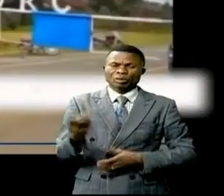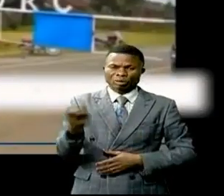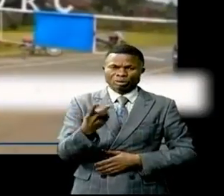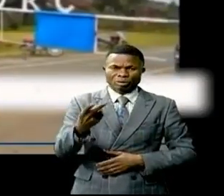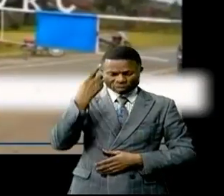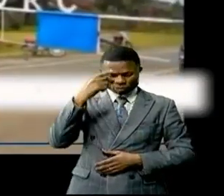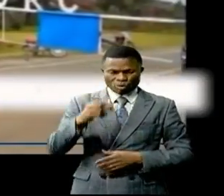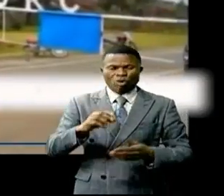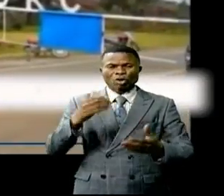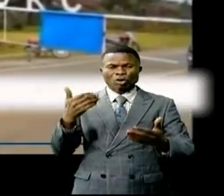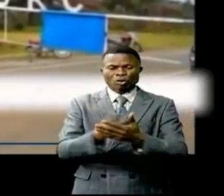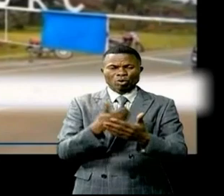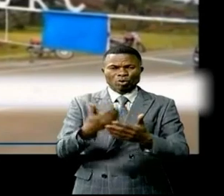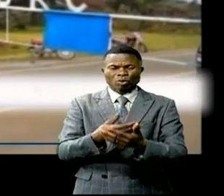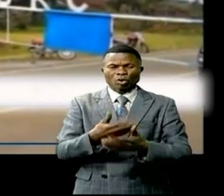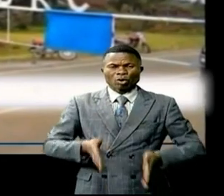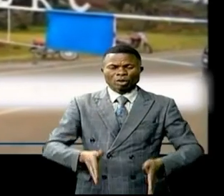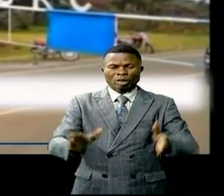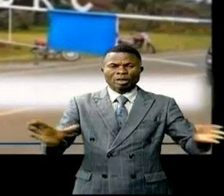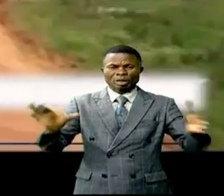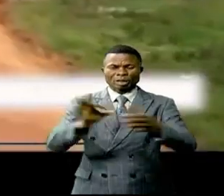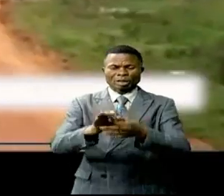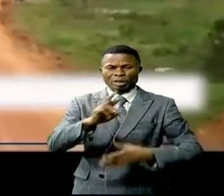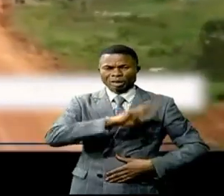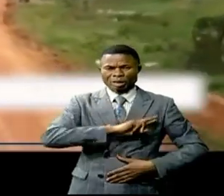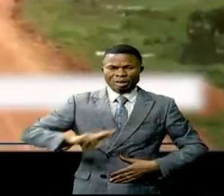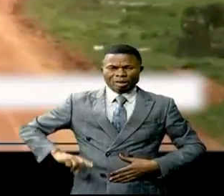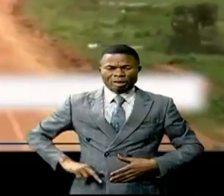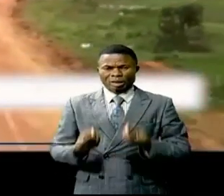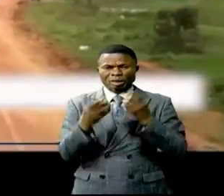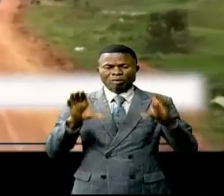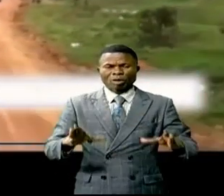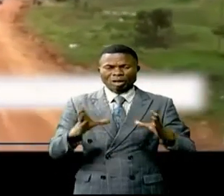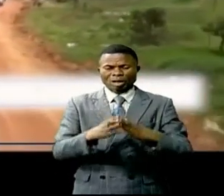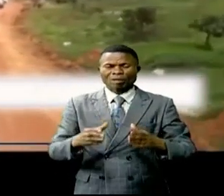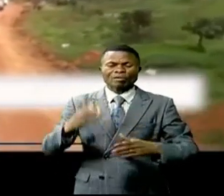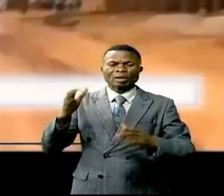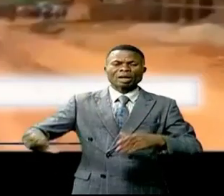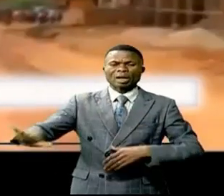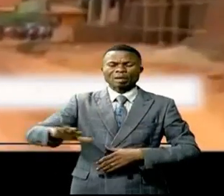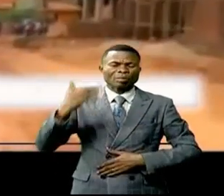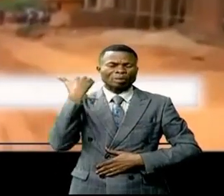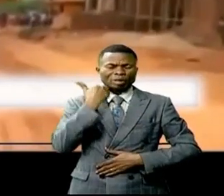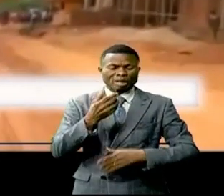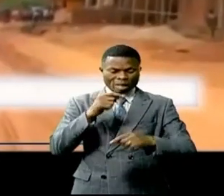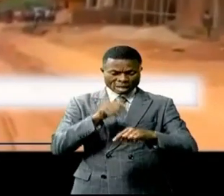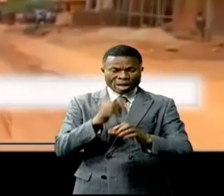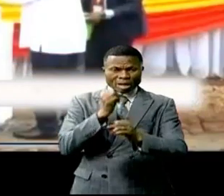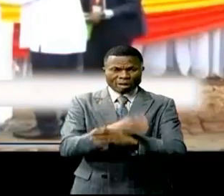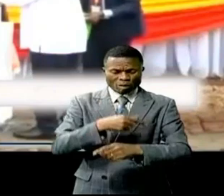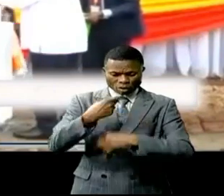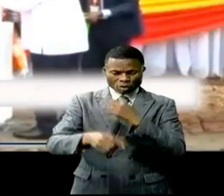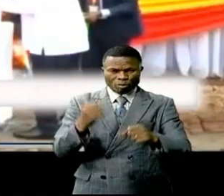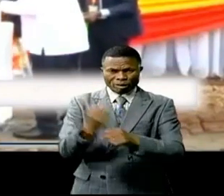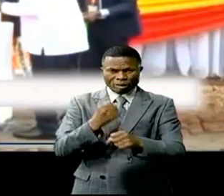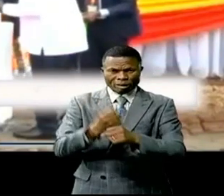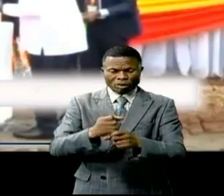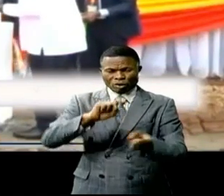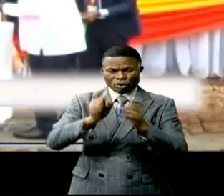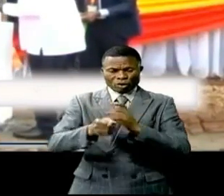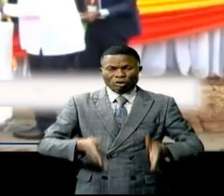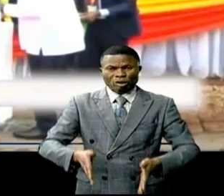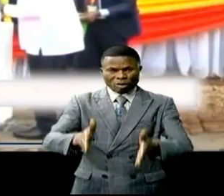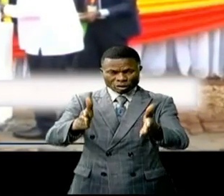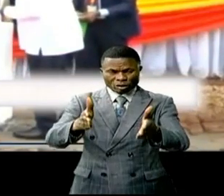la rénovation des routes qui relient la RDC et l'Ouganda. L'heure est au lancement effectif des travaux de modernisation